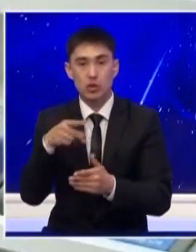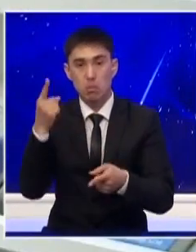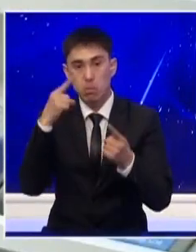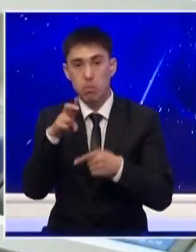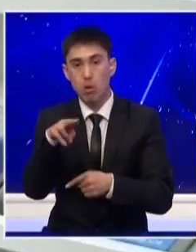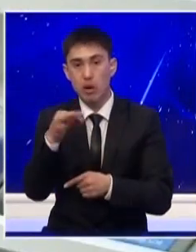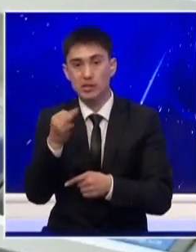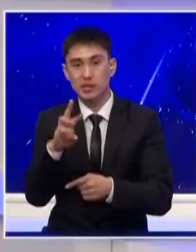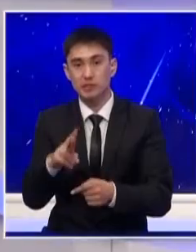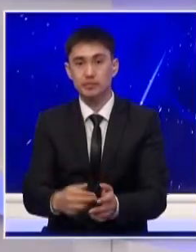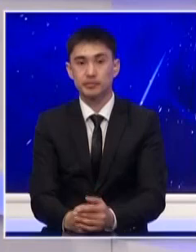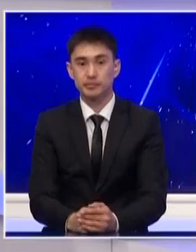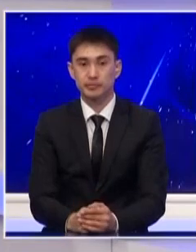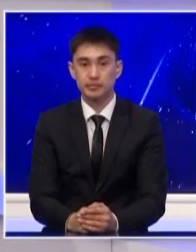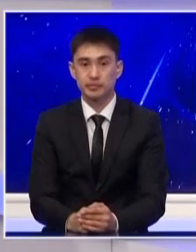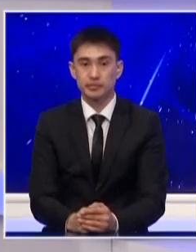поэзии.